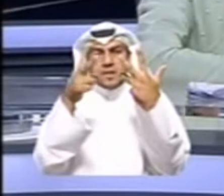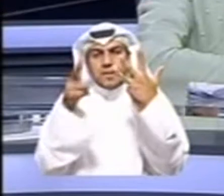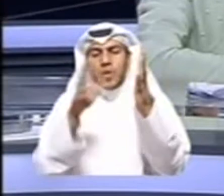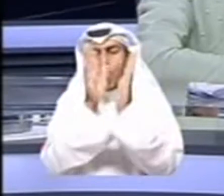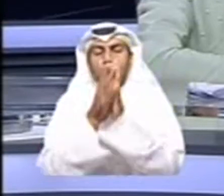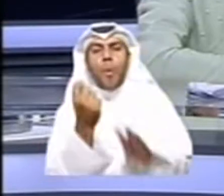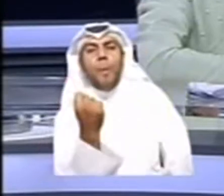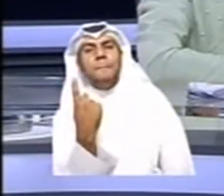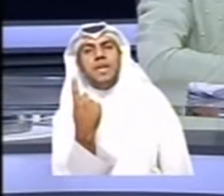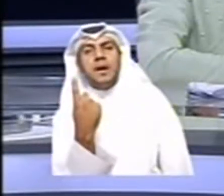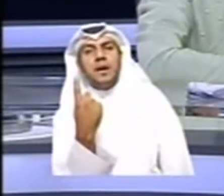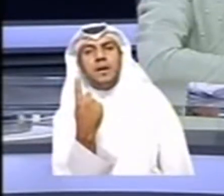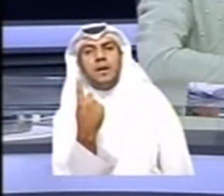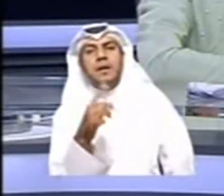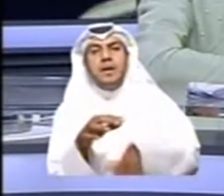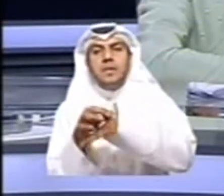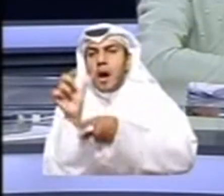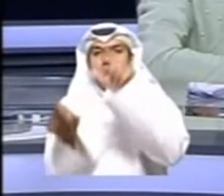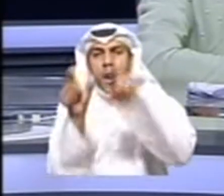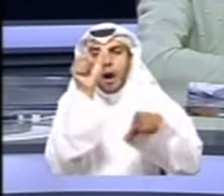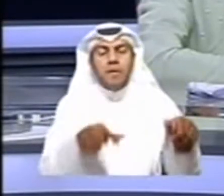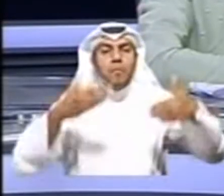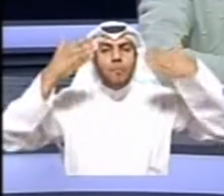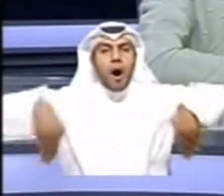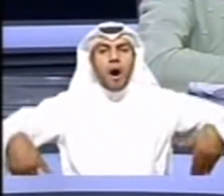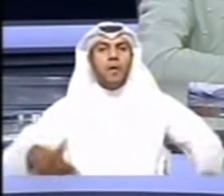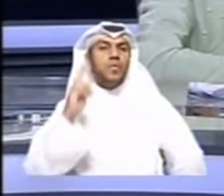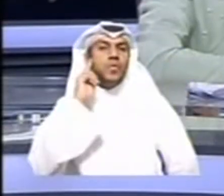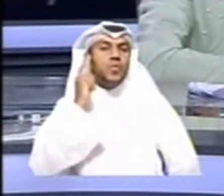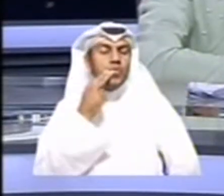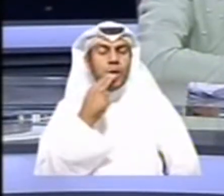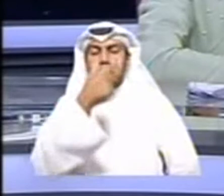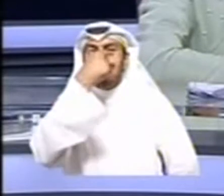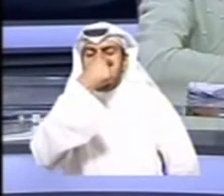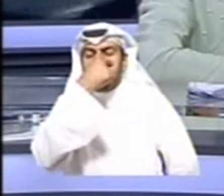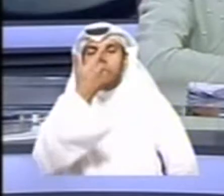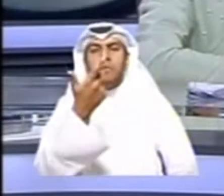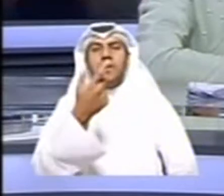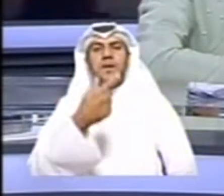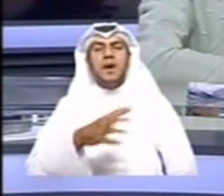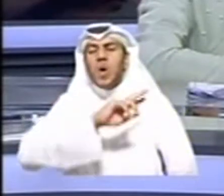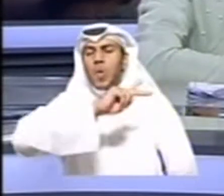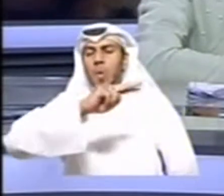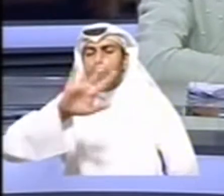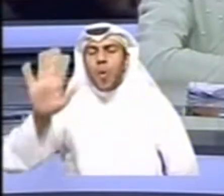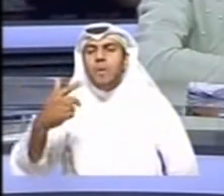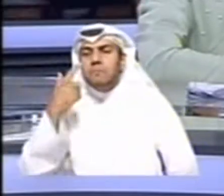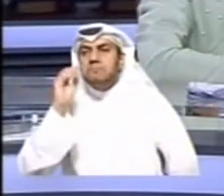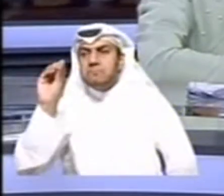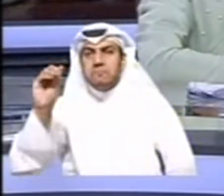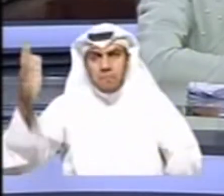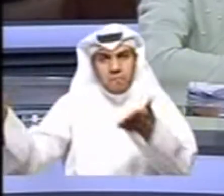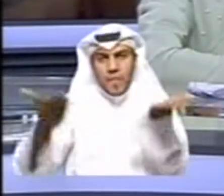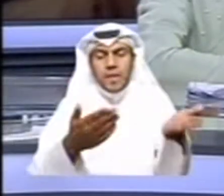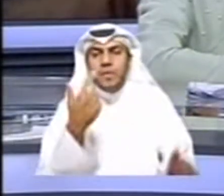هي أهم مميزات هذه الحملة لو تحدثت عنها؟ ميزة الحملة أن احنا سوينا مسح لواقع التوظيف